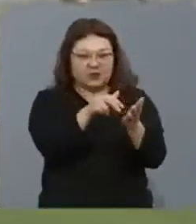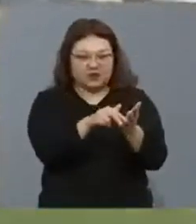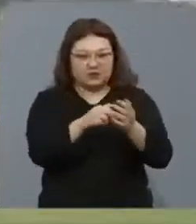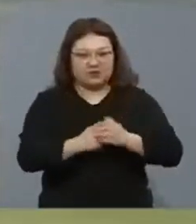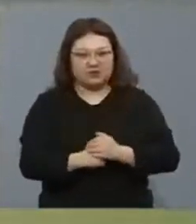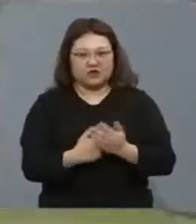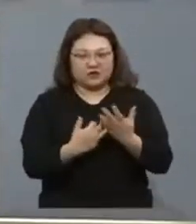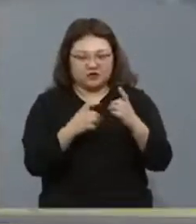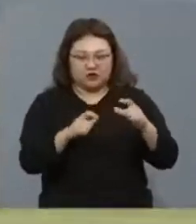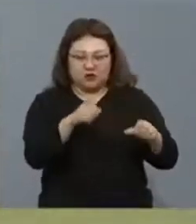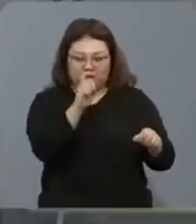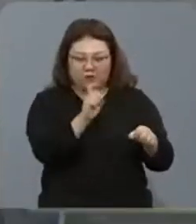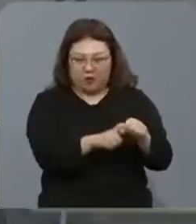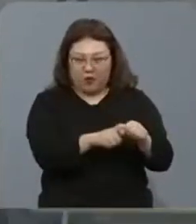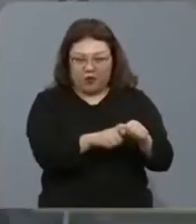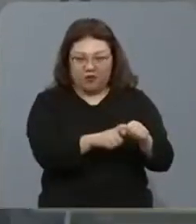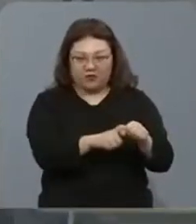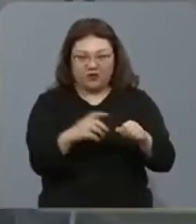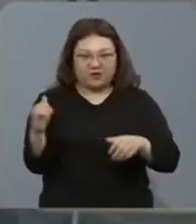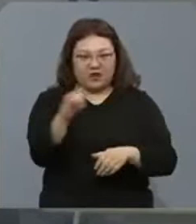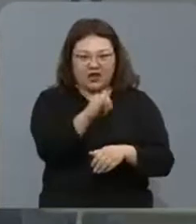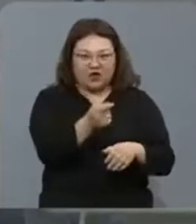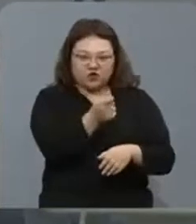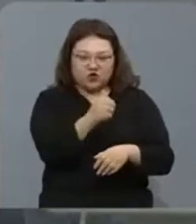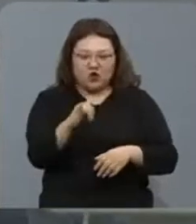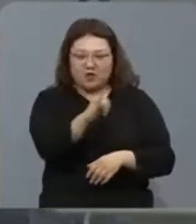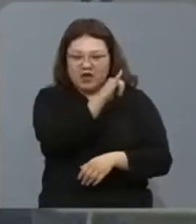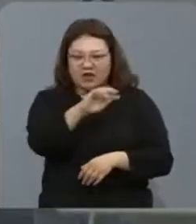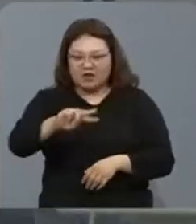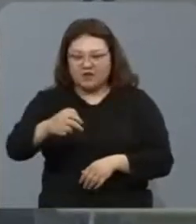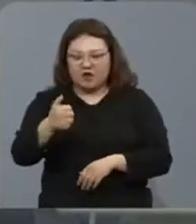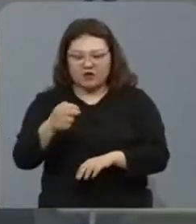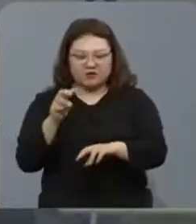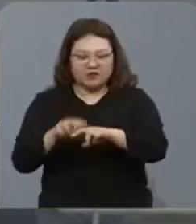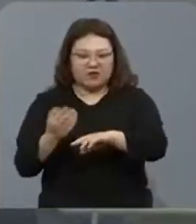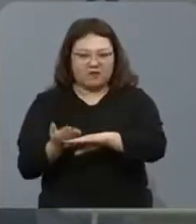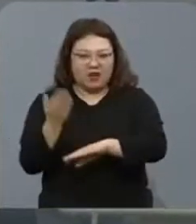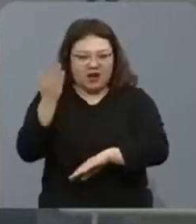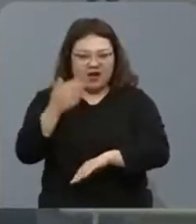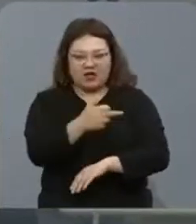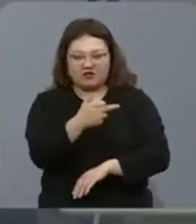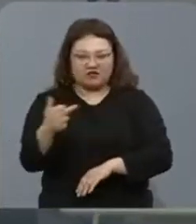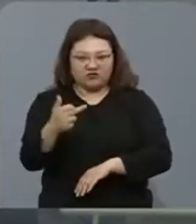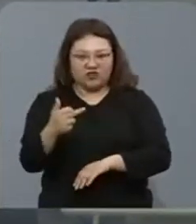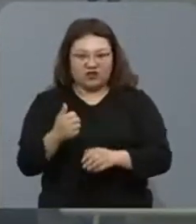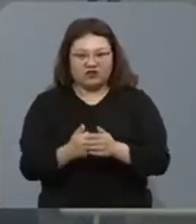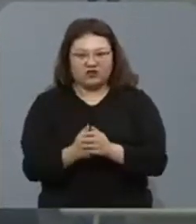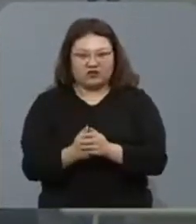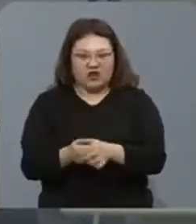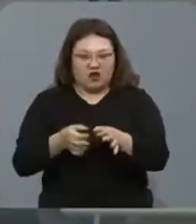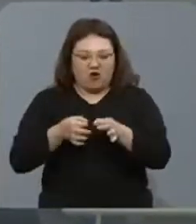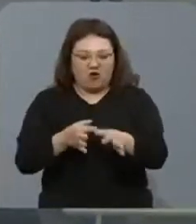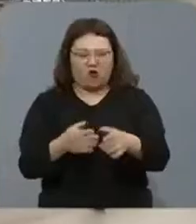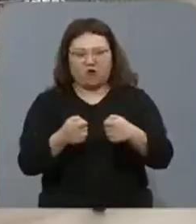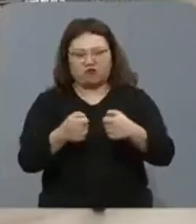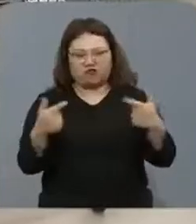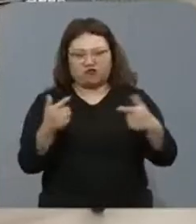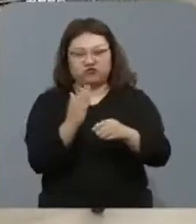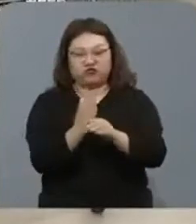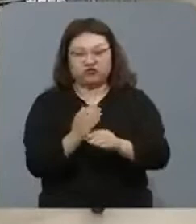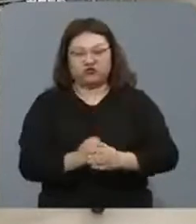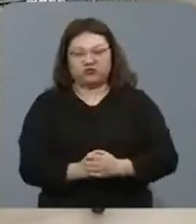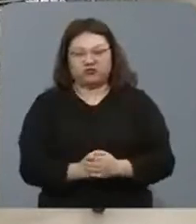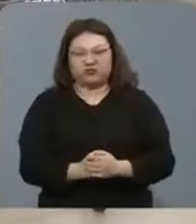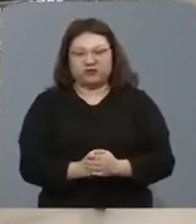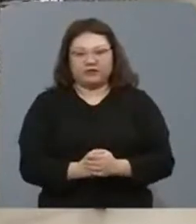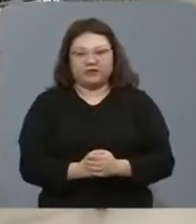제주 기점 항공기 규모를 소형기에서 250석 이상 중대형기로 전환하며 공급량을 늘리고 있습니다.